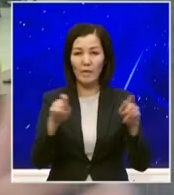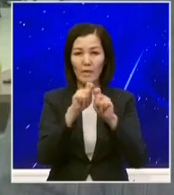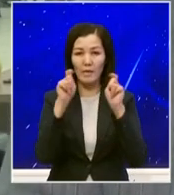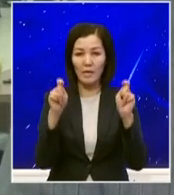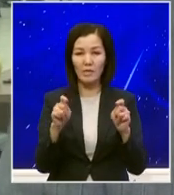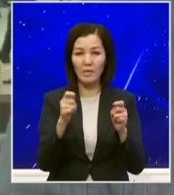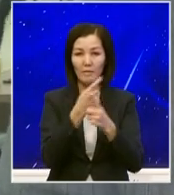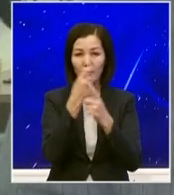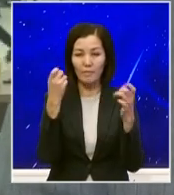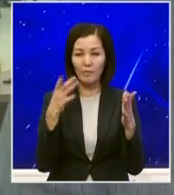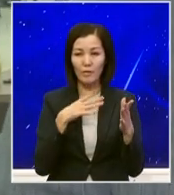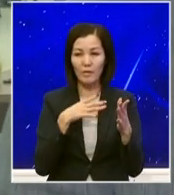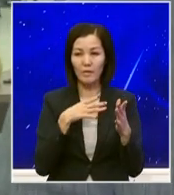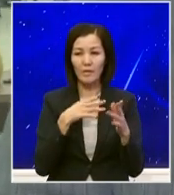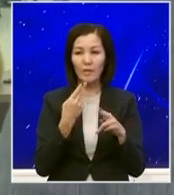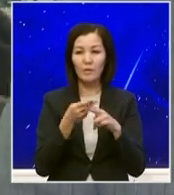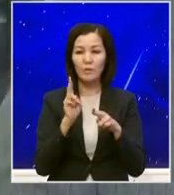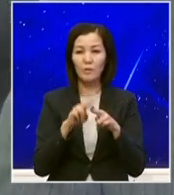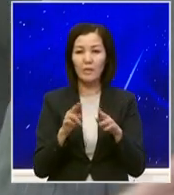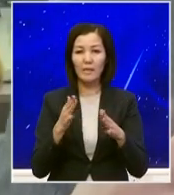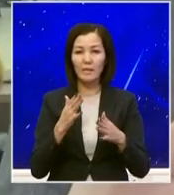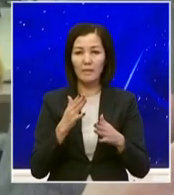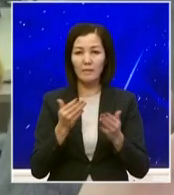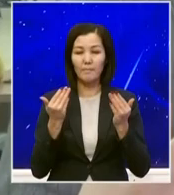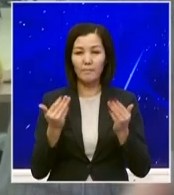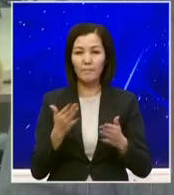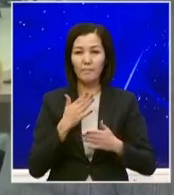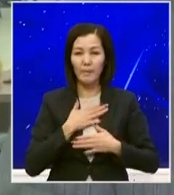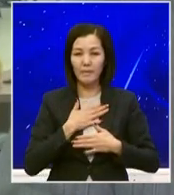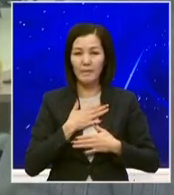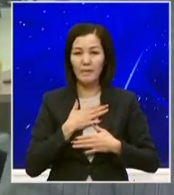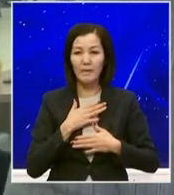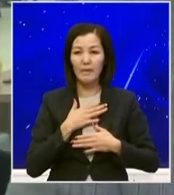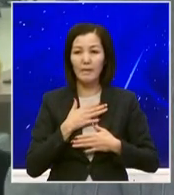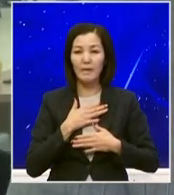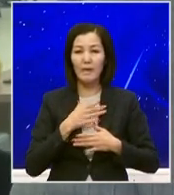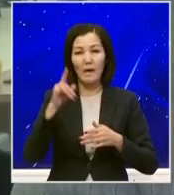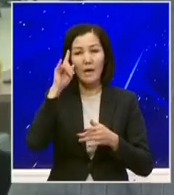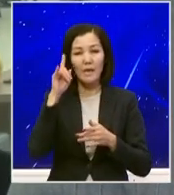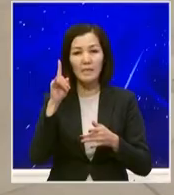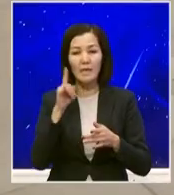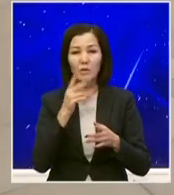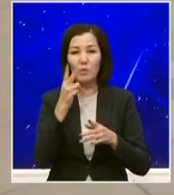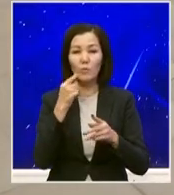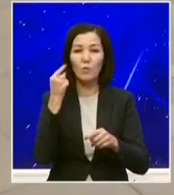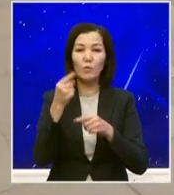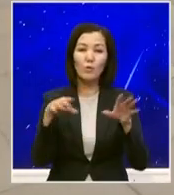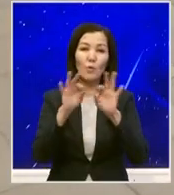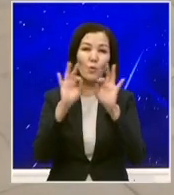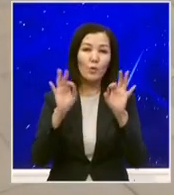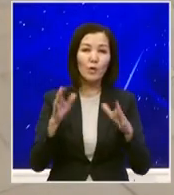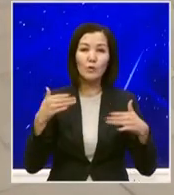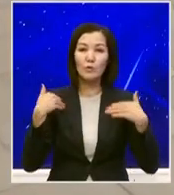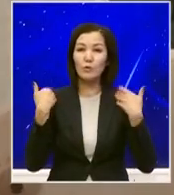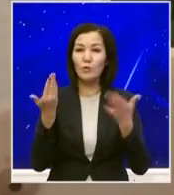кәдімгі мемлекеттік дәрежеде. Сондықтан біз барды көрсетуге тырысуымыз керек. Атасы жылқышы